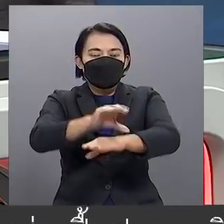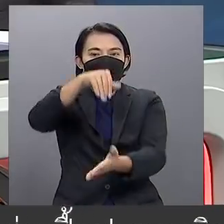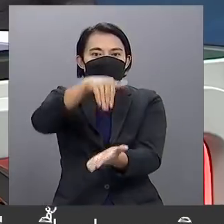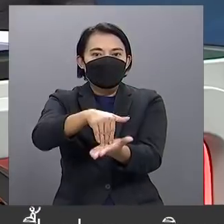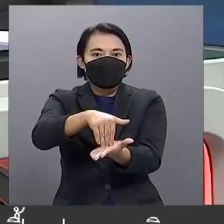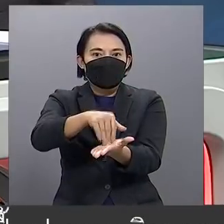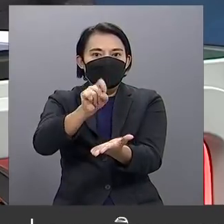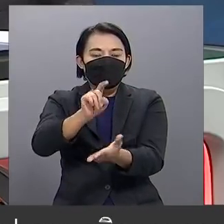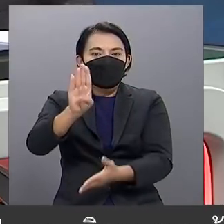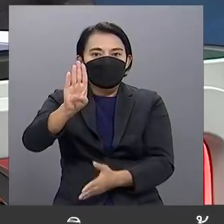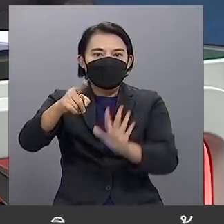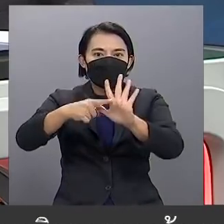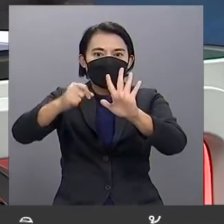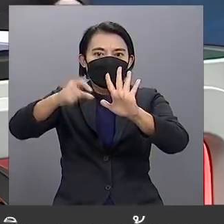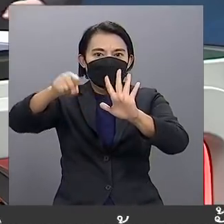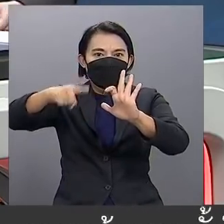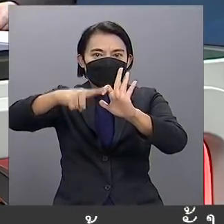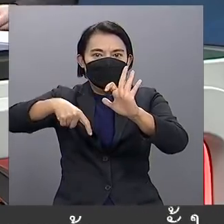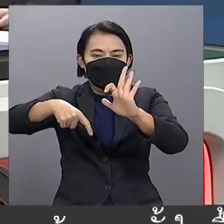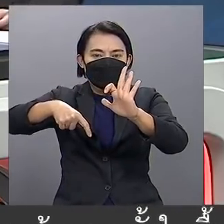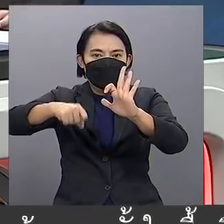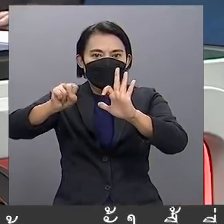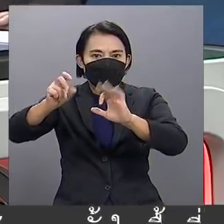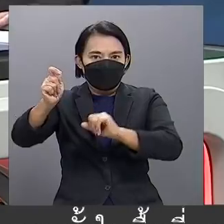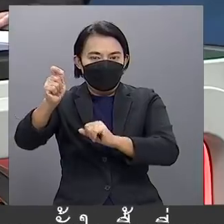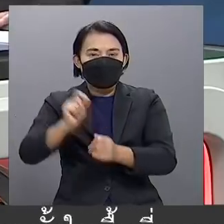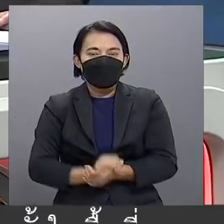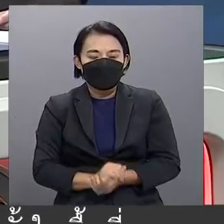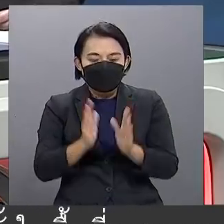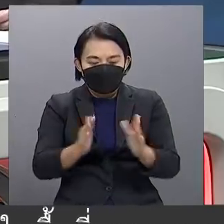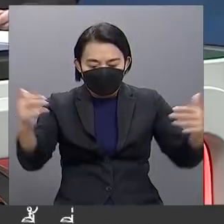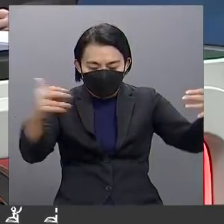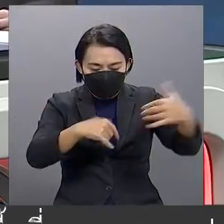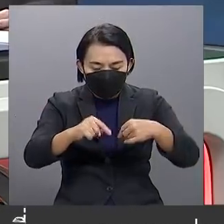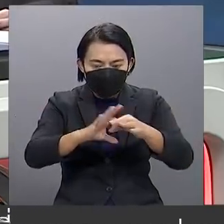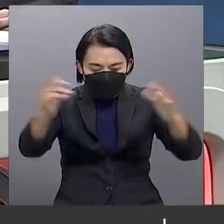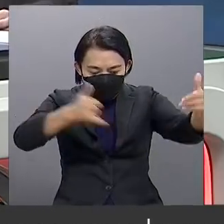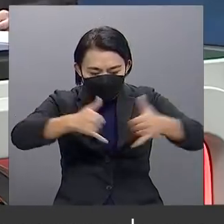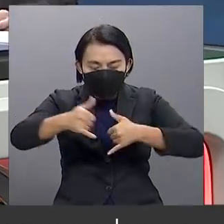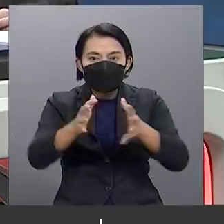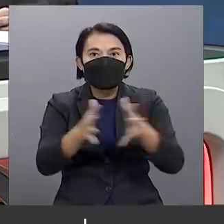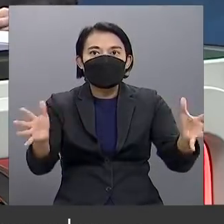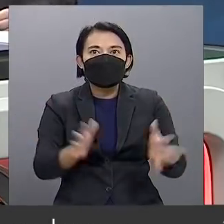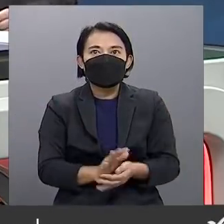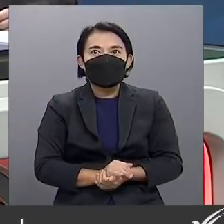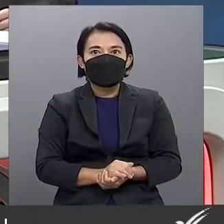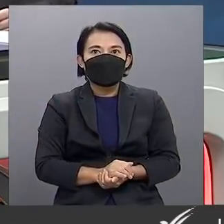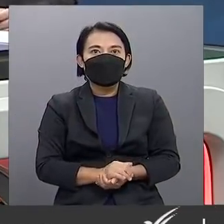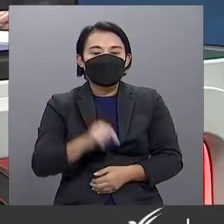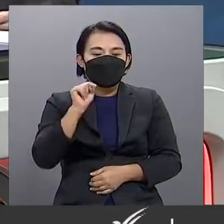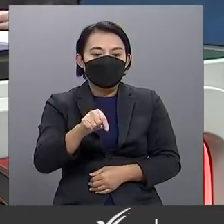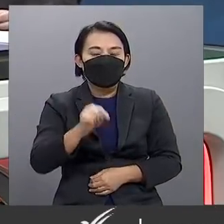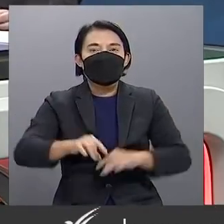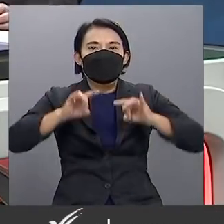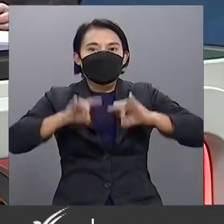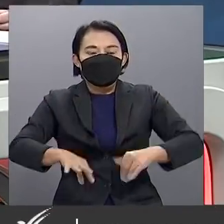พความแอ่อานจักคนจํานนมากที่ต้องการมาฉีดที่นี่จนทำใหมคําถามว่าจะกลายเป็นเสี่ยงเป็นคลัสเตอ์ใหม่